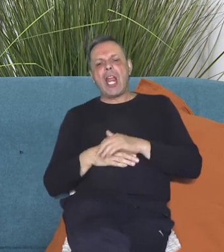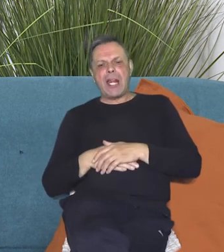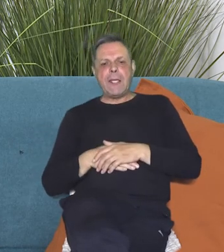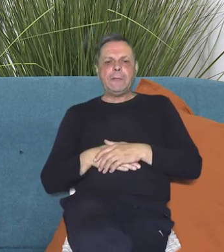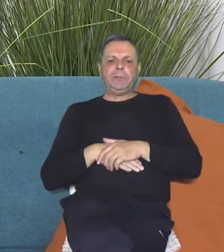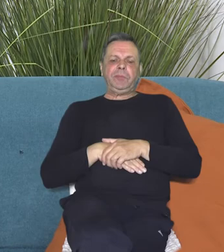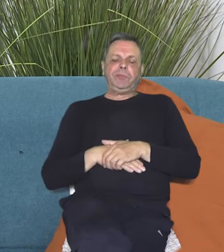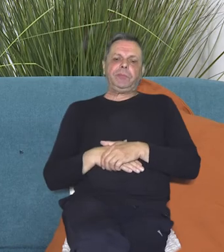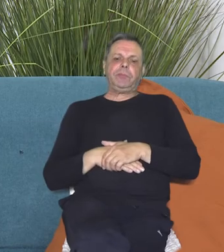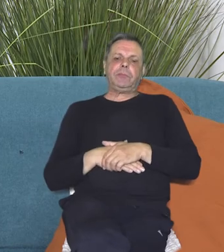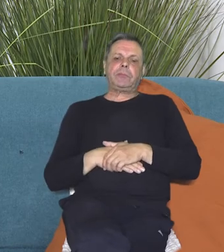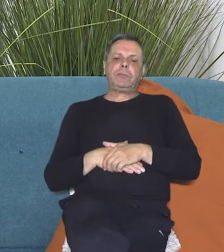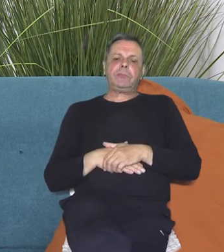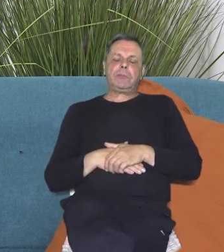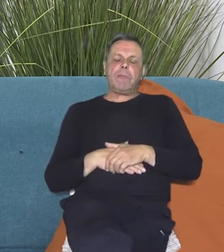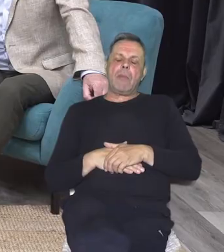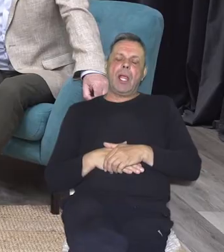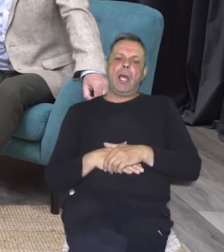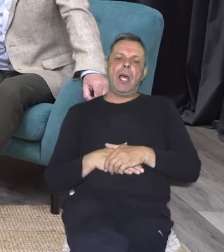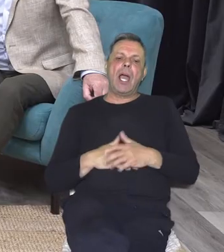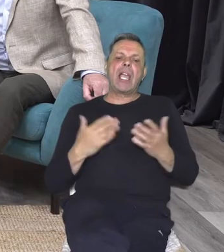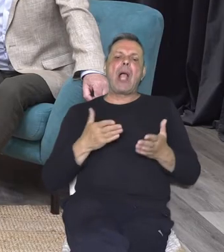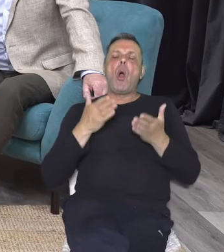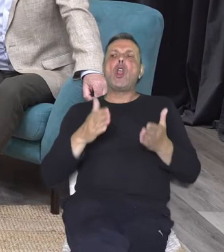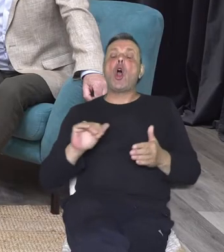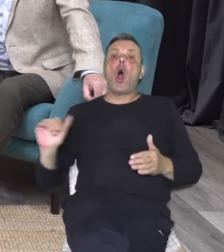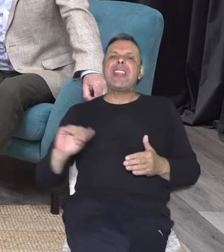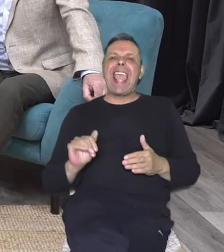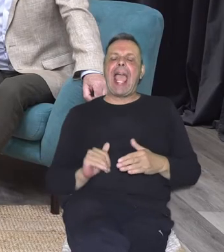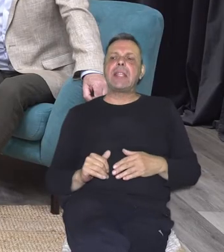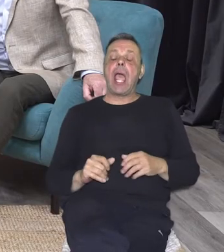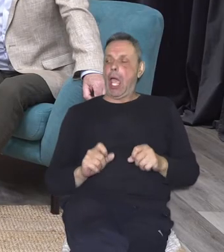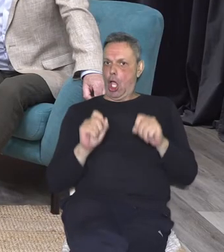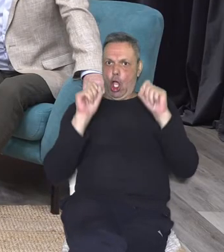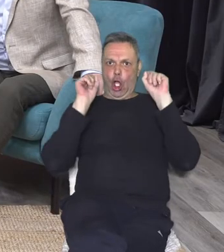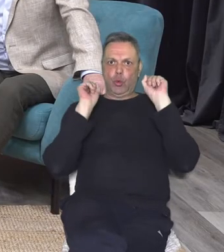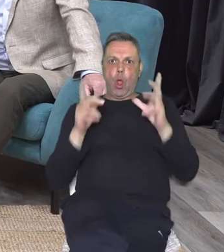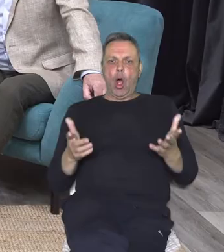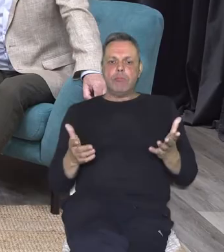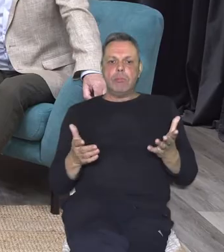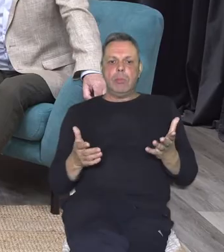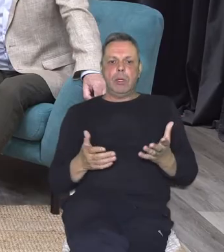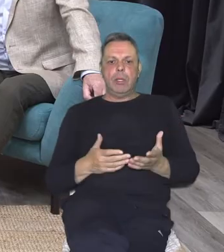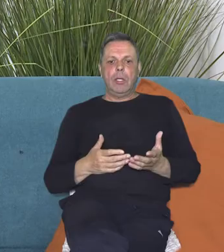ženi Clementini, koju je Churchill obožavao, kako je to dijete apsolutno